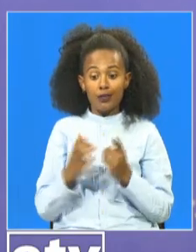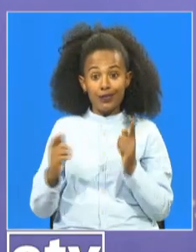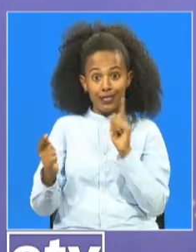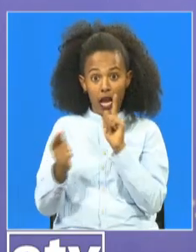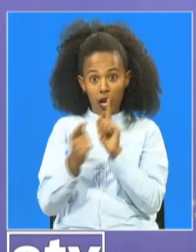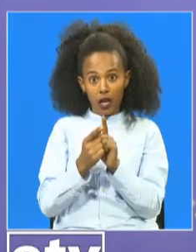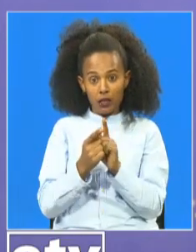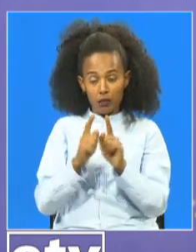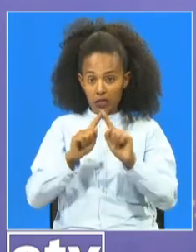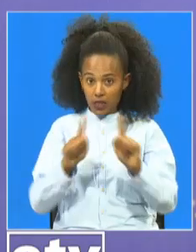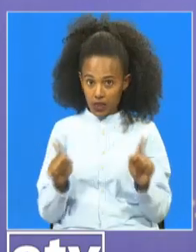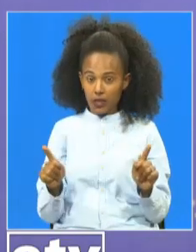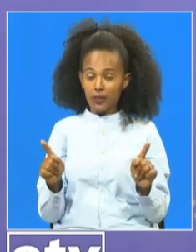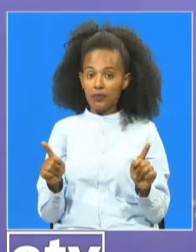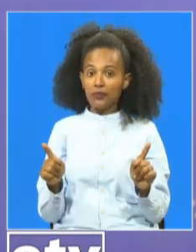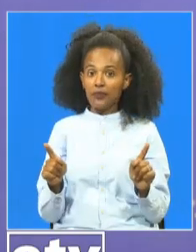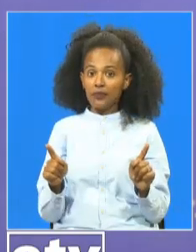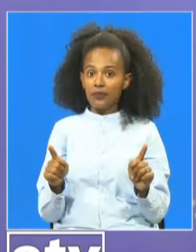ሲያጋጥመን ግን